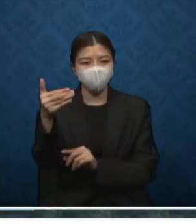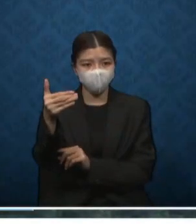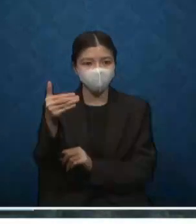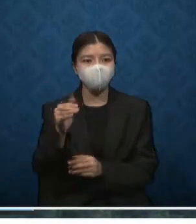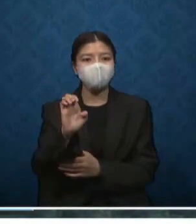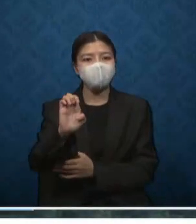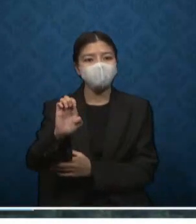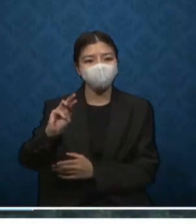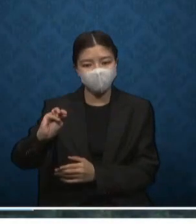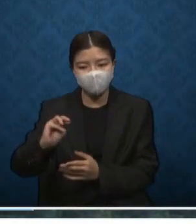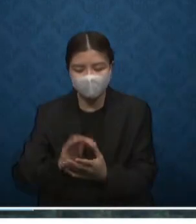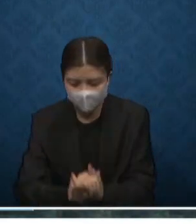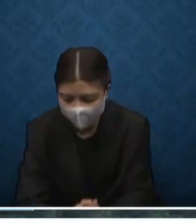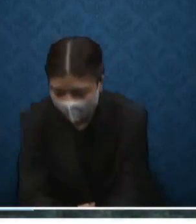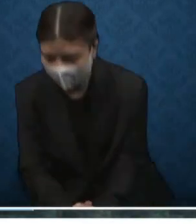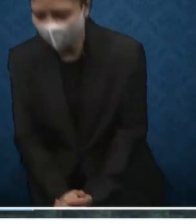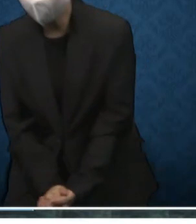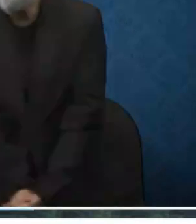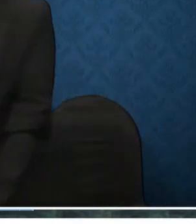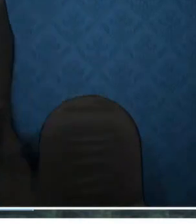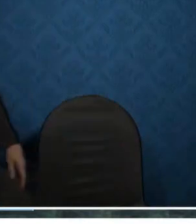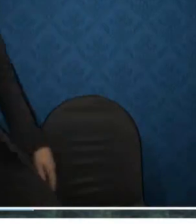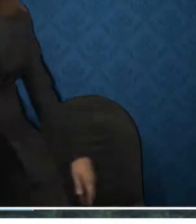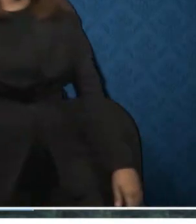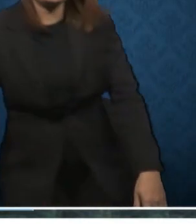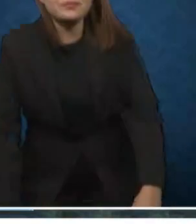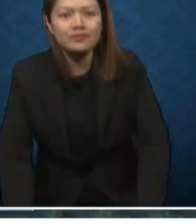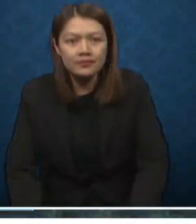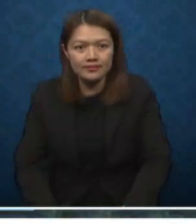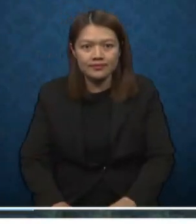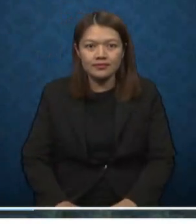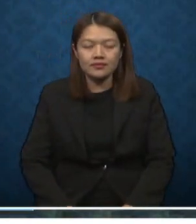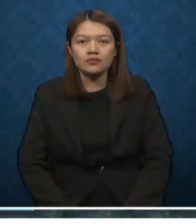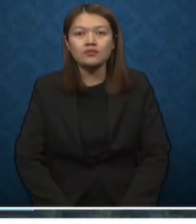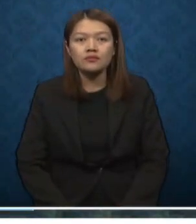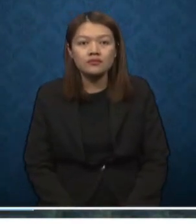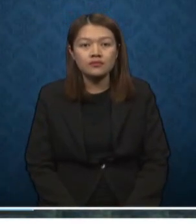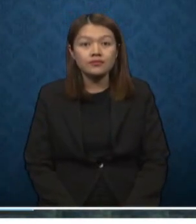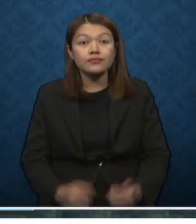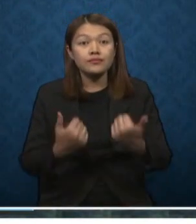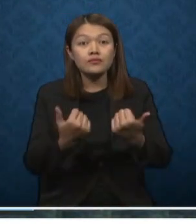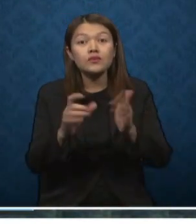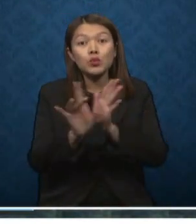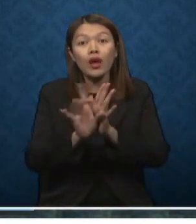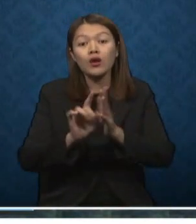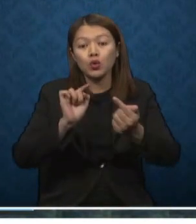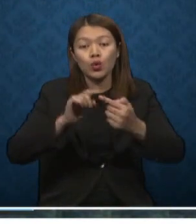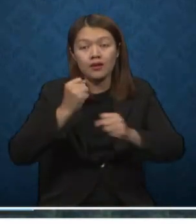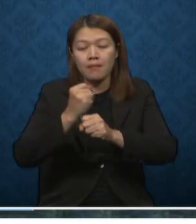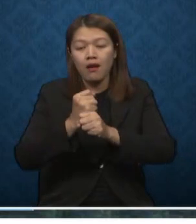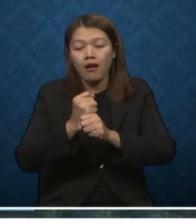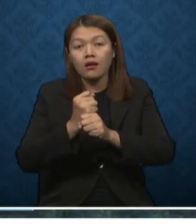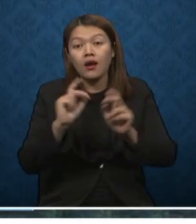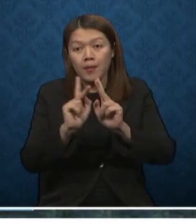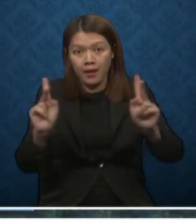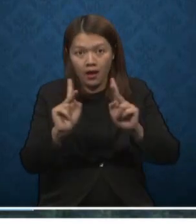ครับแล้วก็รายงานการศึกษาที่เป็นวิชาการต่างๆสุดท้ายในการทำงานนั้นคณะกรรม